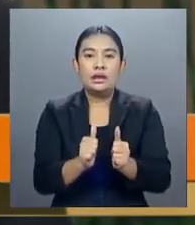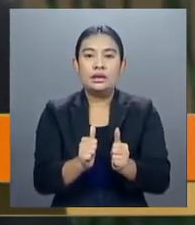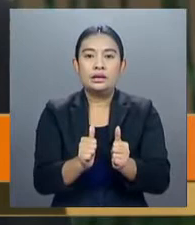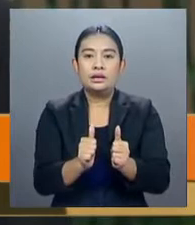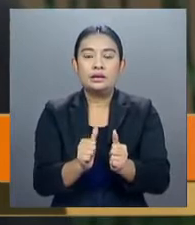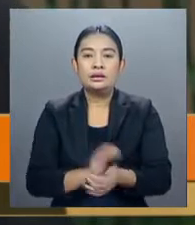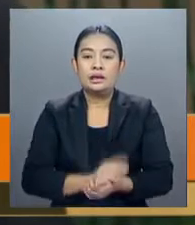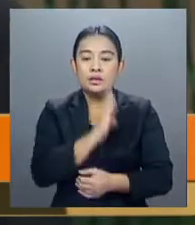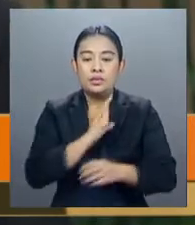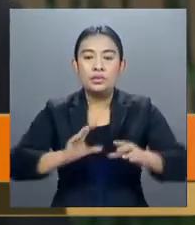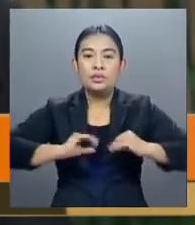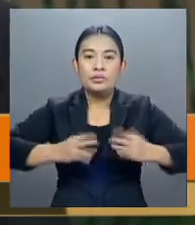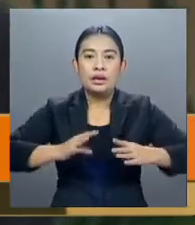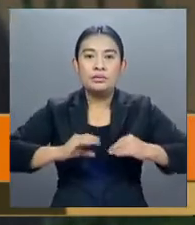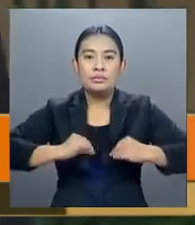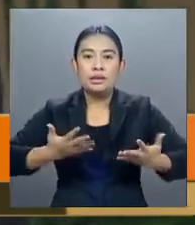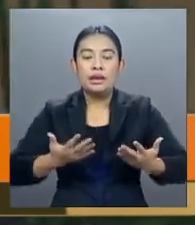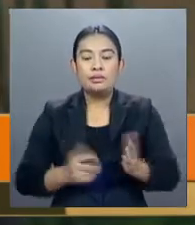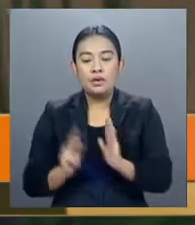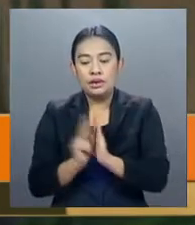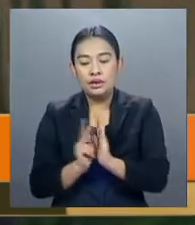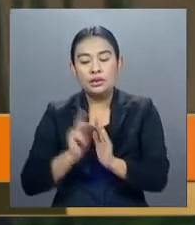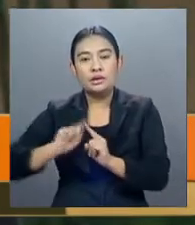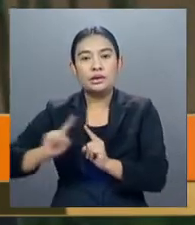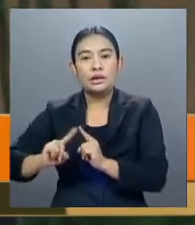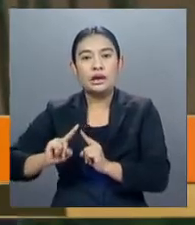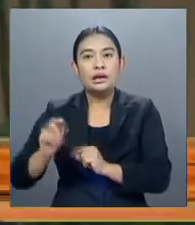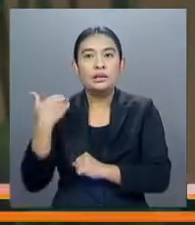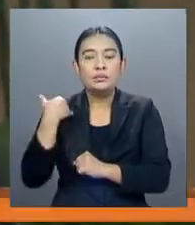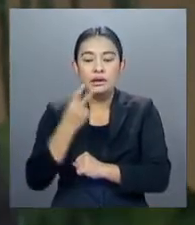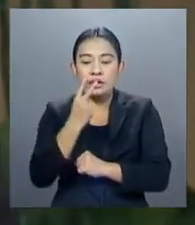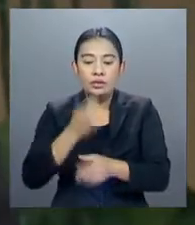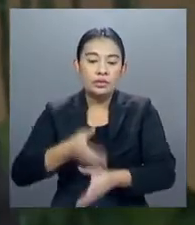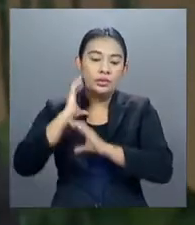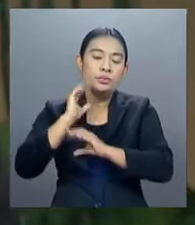อมรับกันก็มันก็มีกติกาดีนะใช่ไหมล่ะก็ให้ทบทวนทบทวนก็ว่าไป